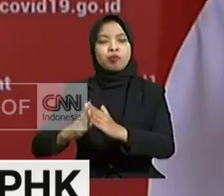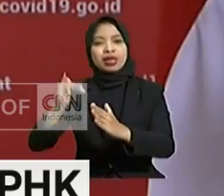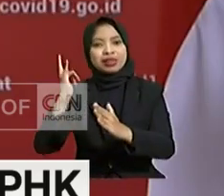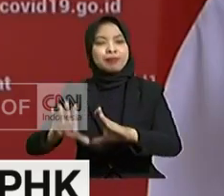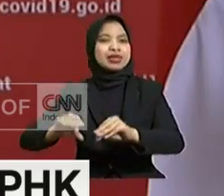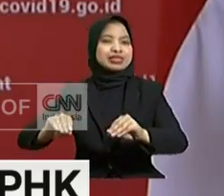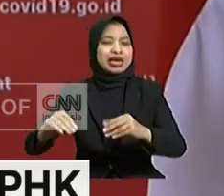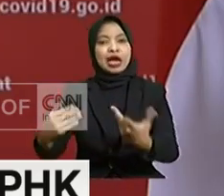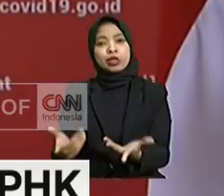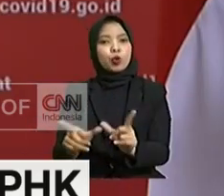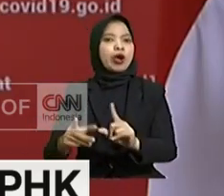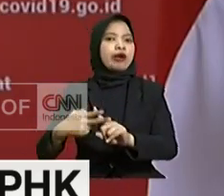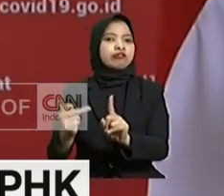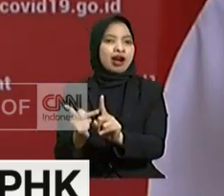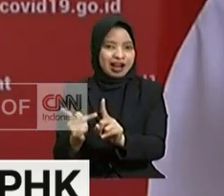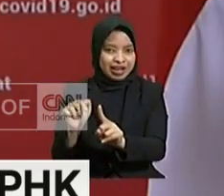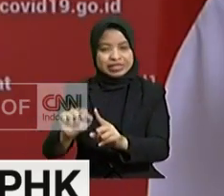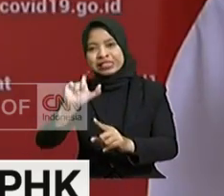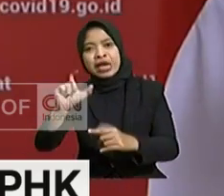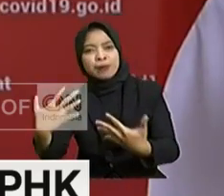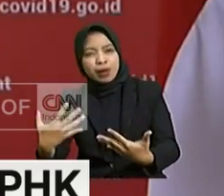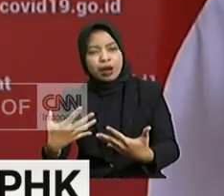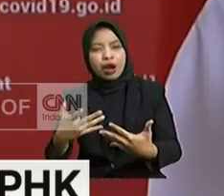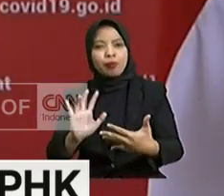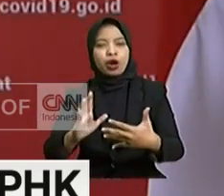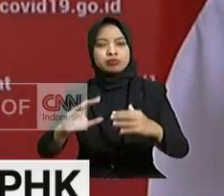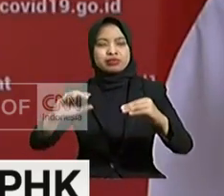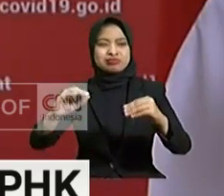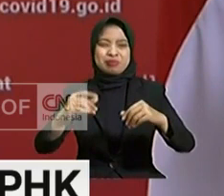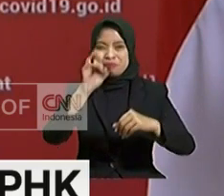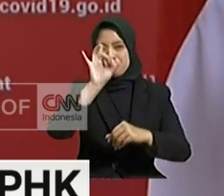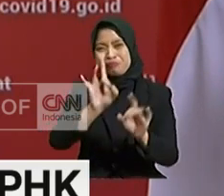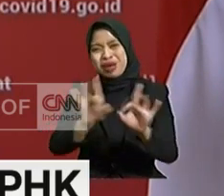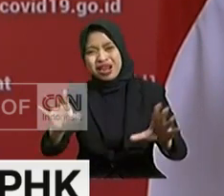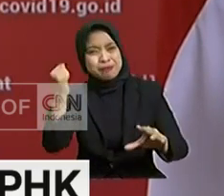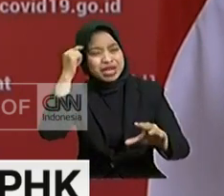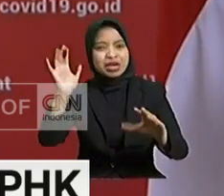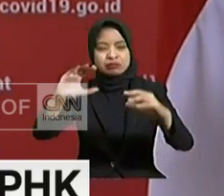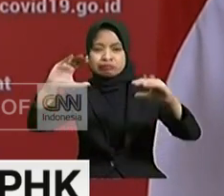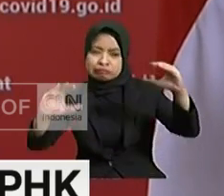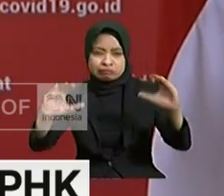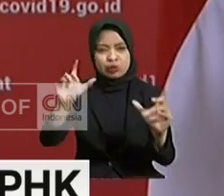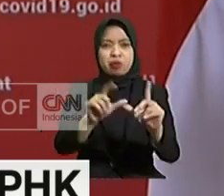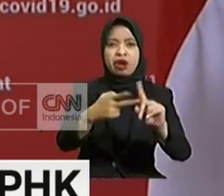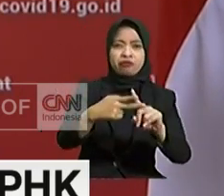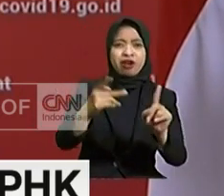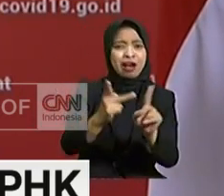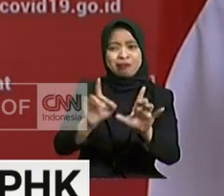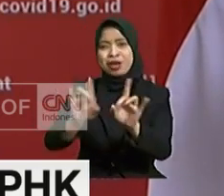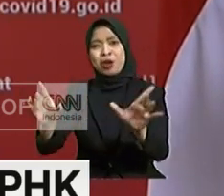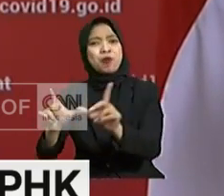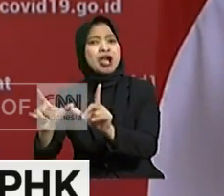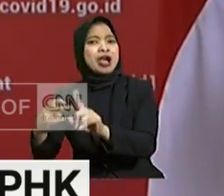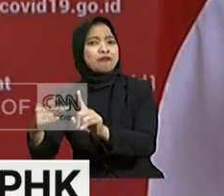atau work from home agar tidak terjadi perbedaan pandangan mengenai Wafa termasuk